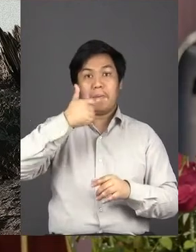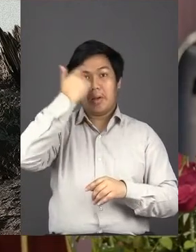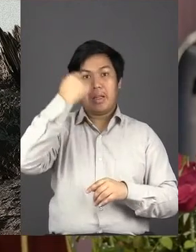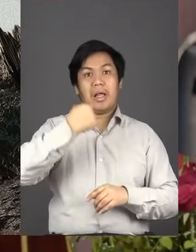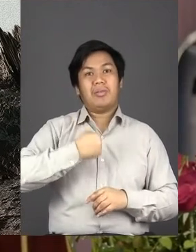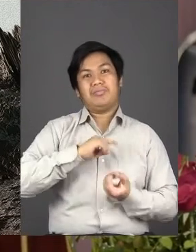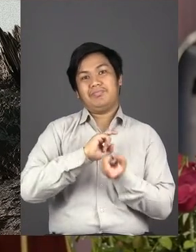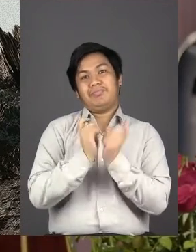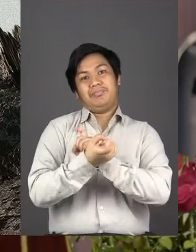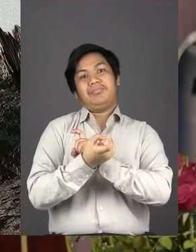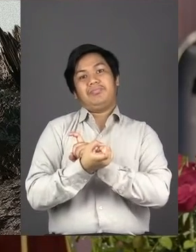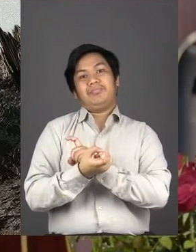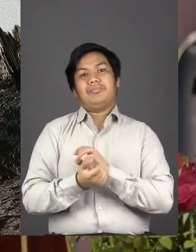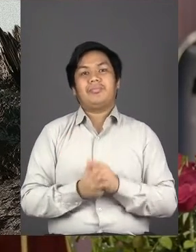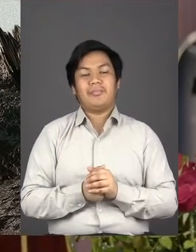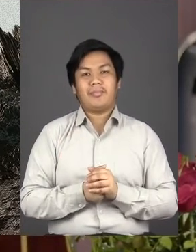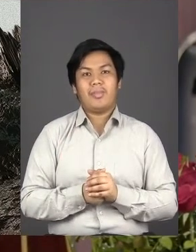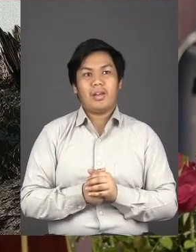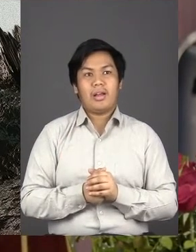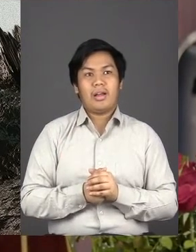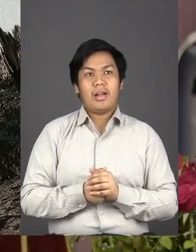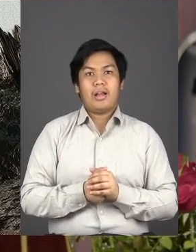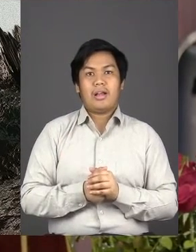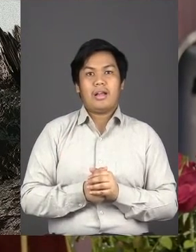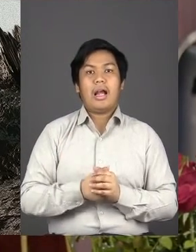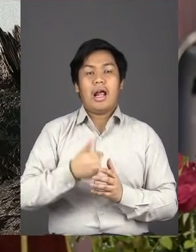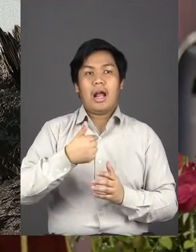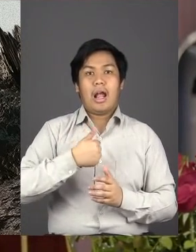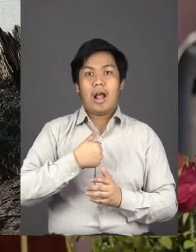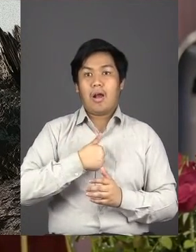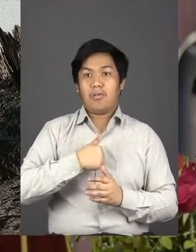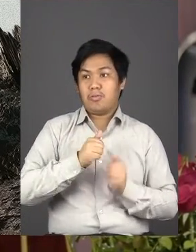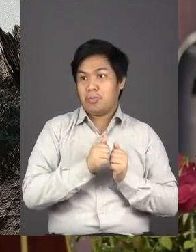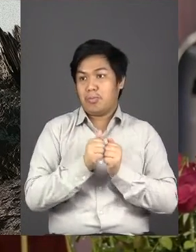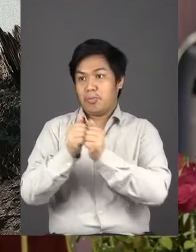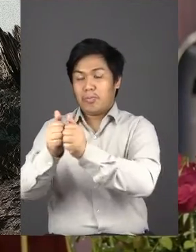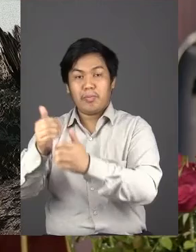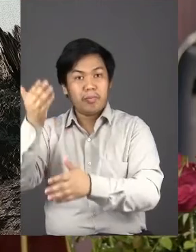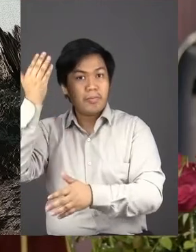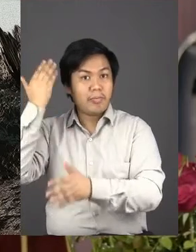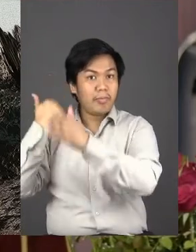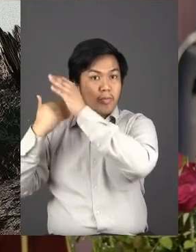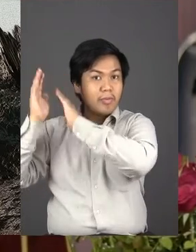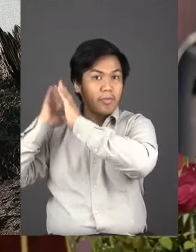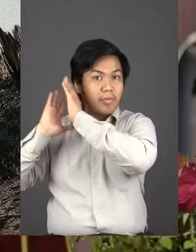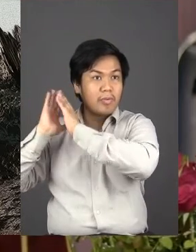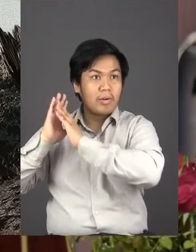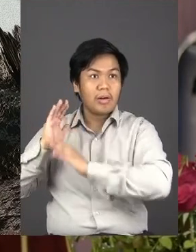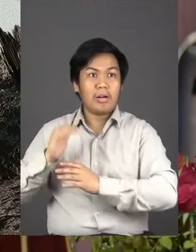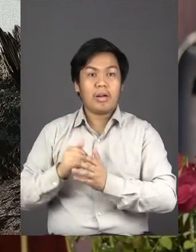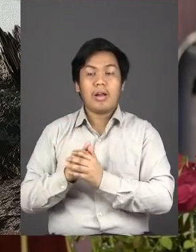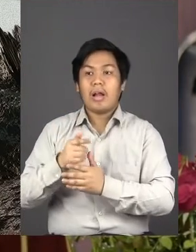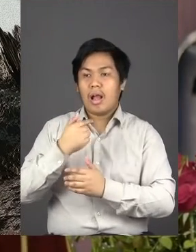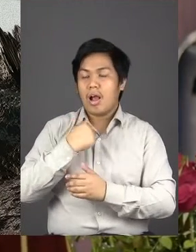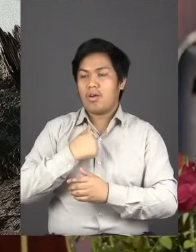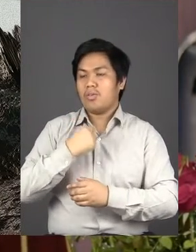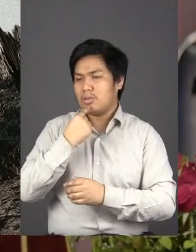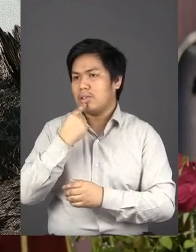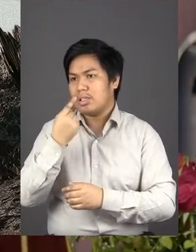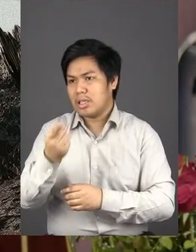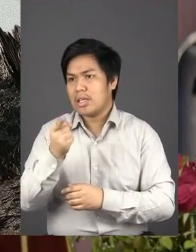eh. At tuwing ako'y nasa piling nila, at hinihimo ko sila na gumawa ng mabuti,